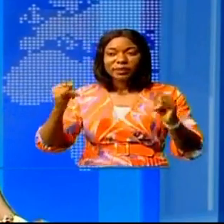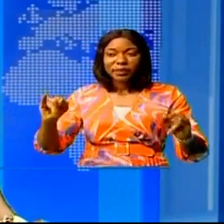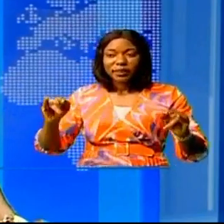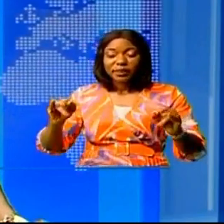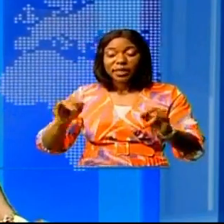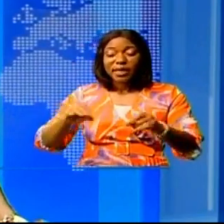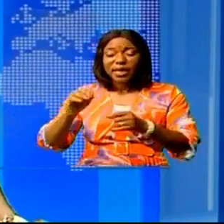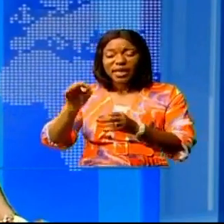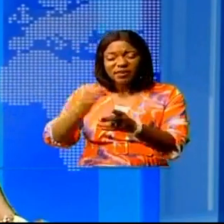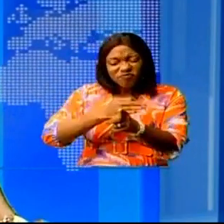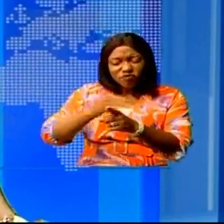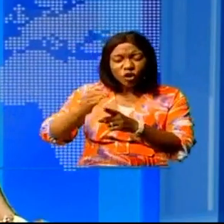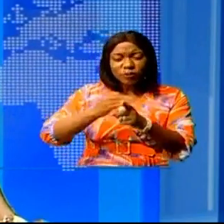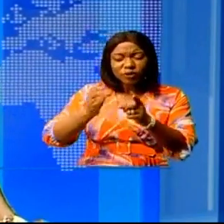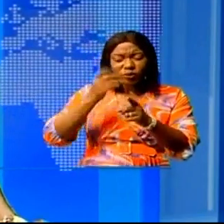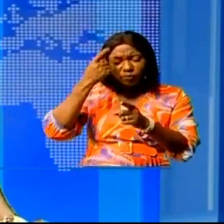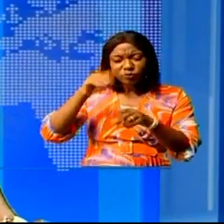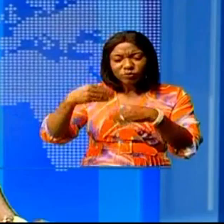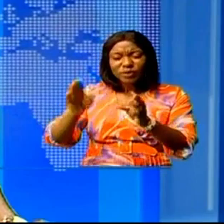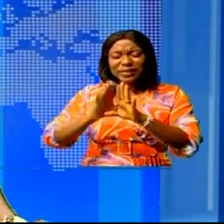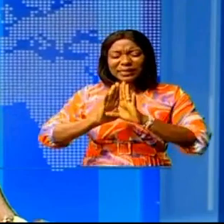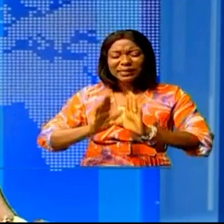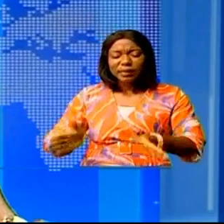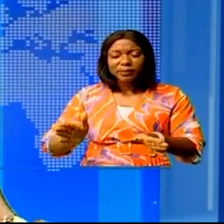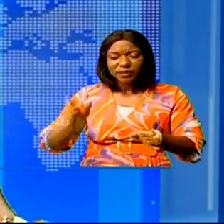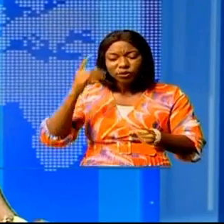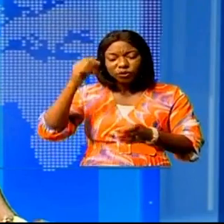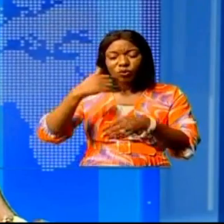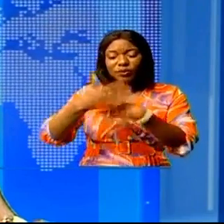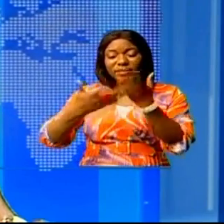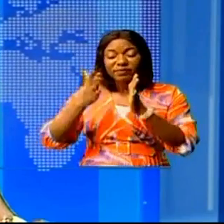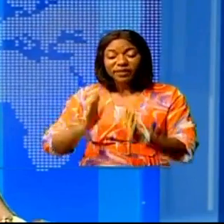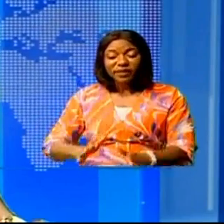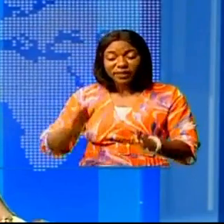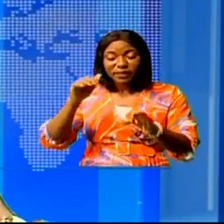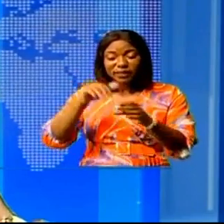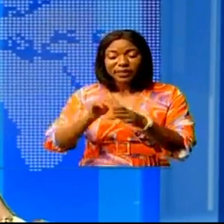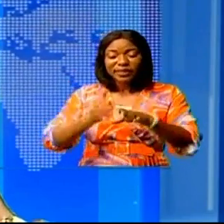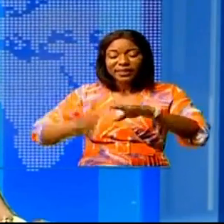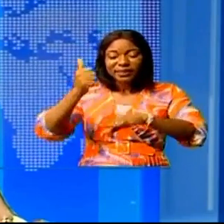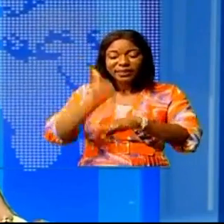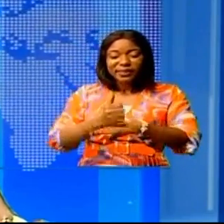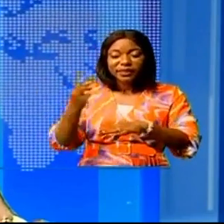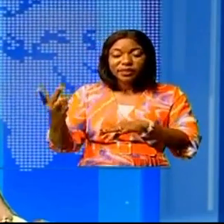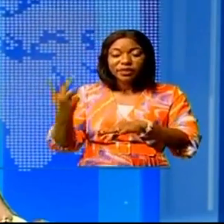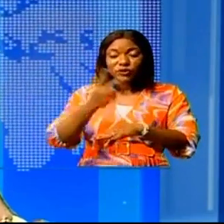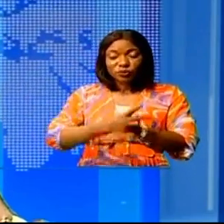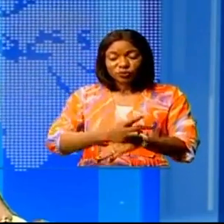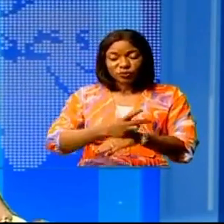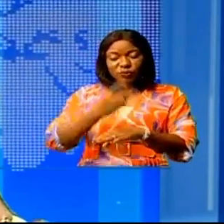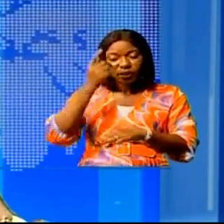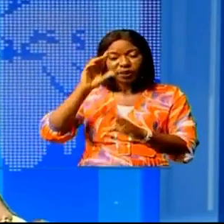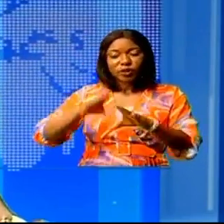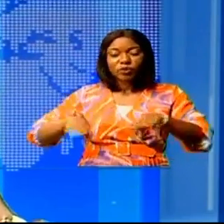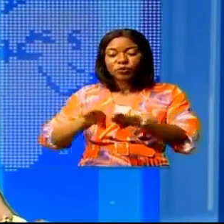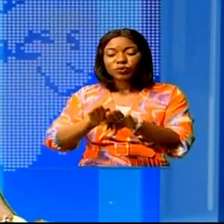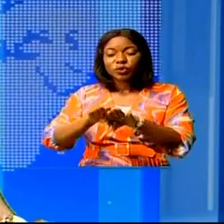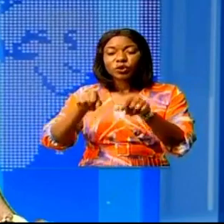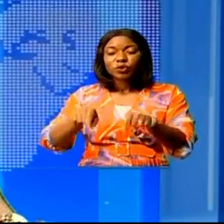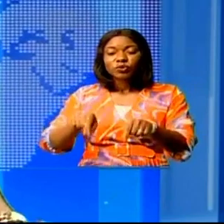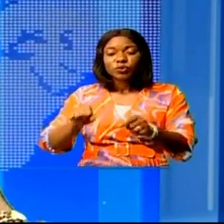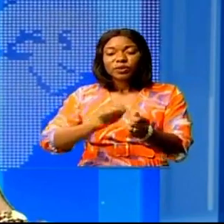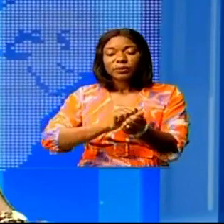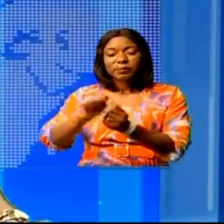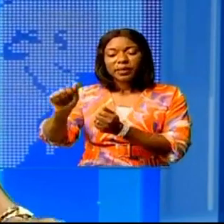capacité dans la gestion de la logistique opérationnelle dans un atelier de 2 jours qui s'est clôturé